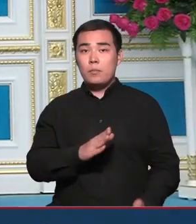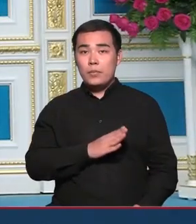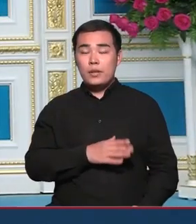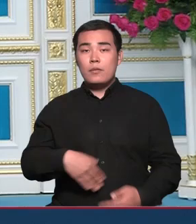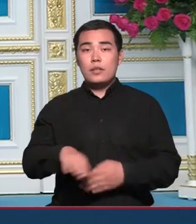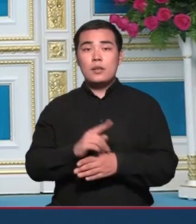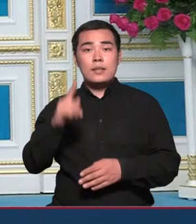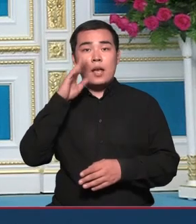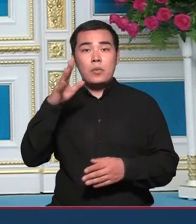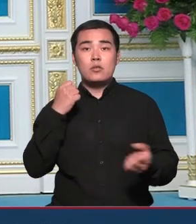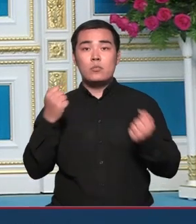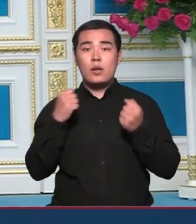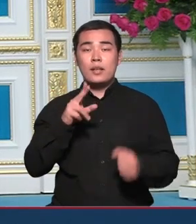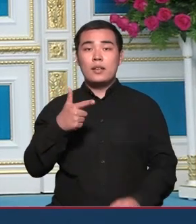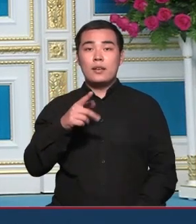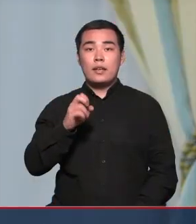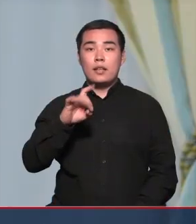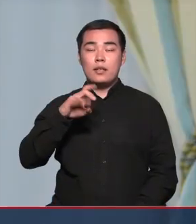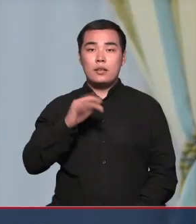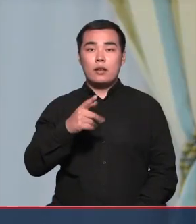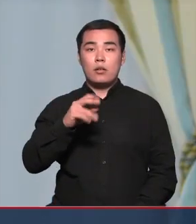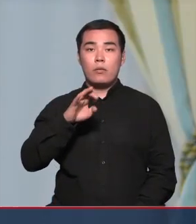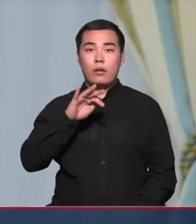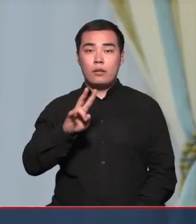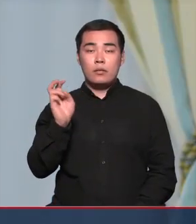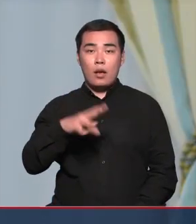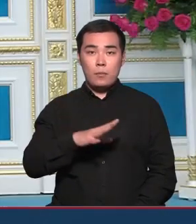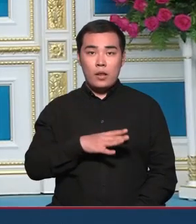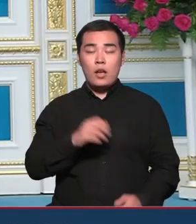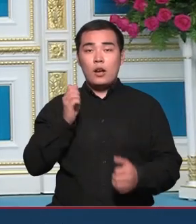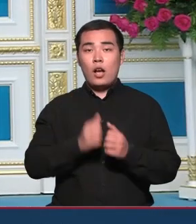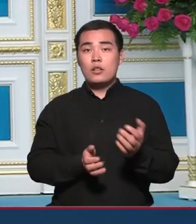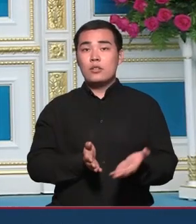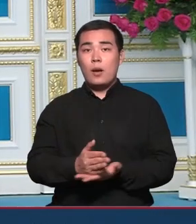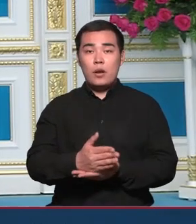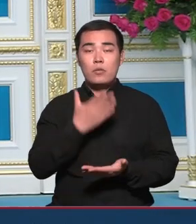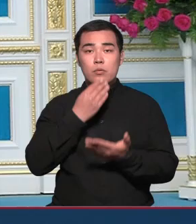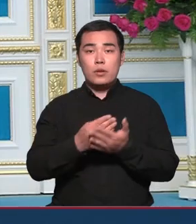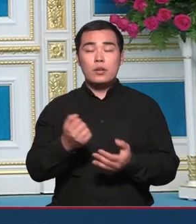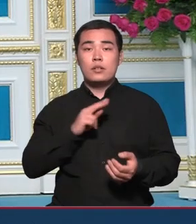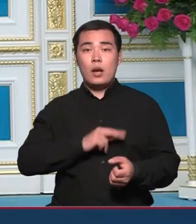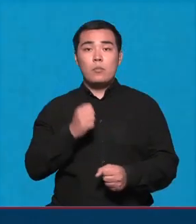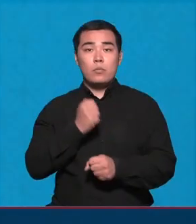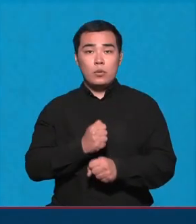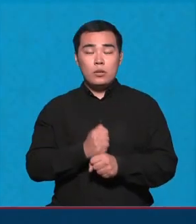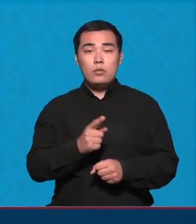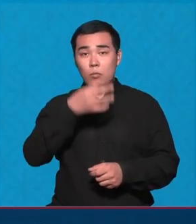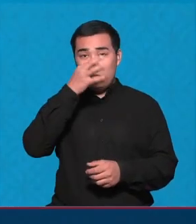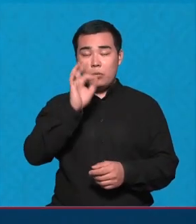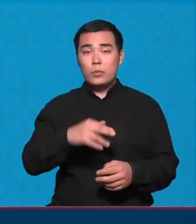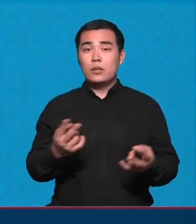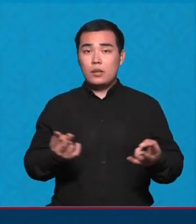Белгілі спортшы Геннадий Головкин келді. Әр салада осында өз ісінің нағыз шебері болуға